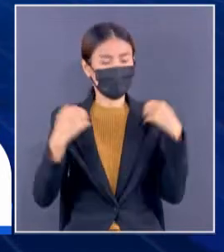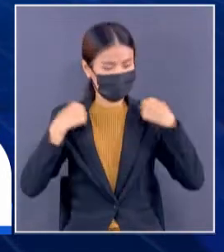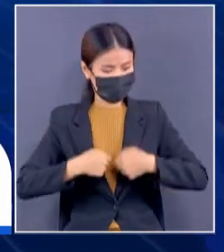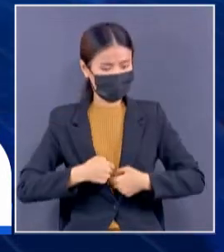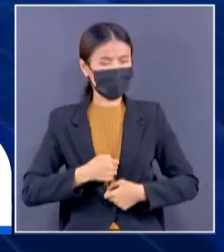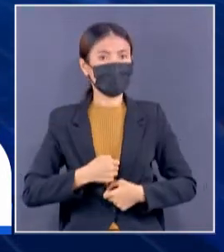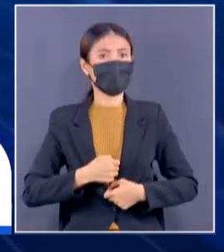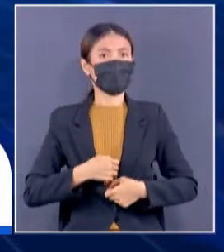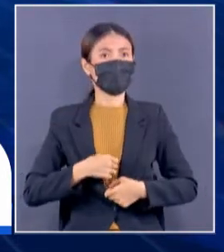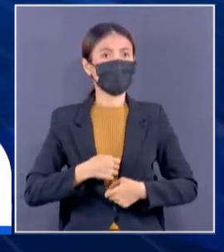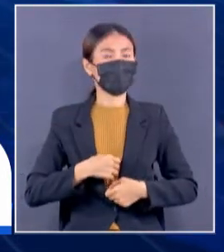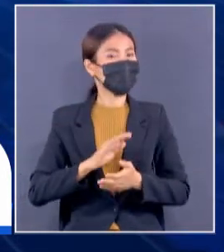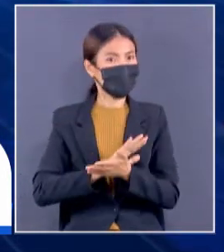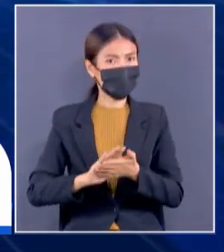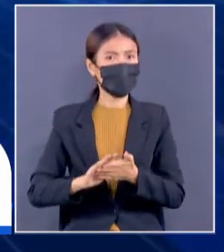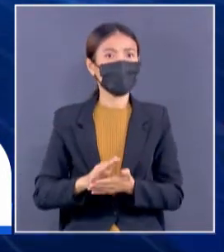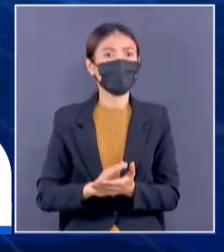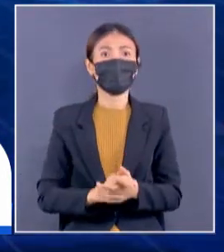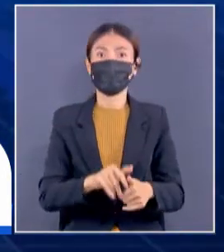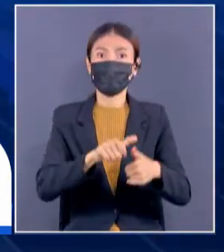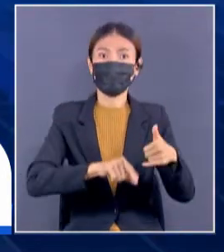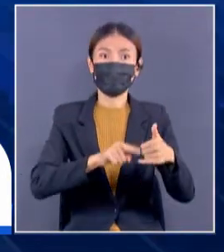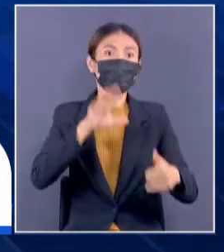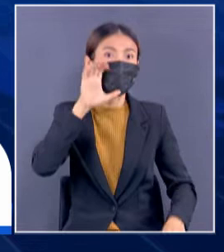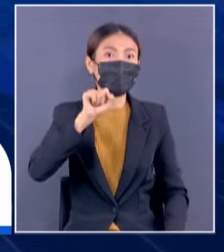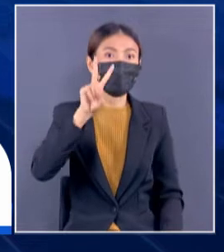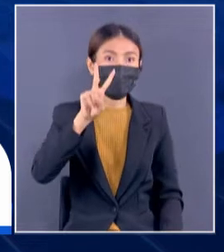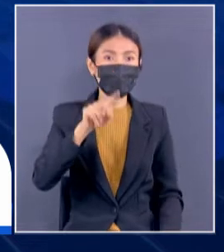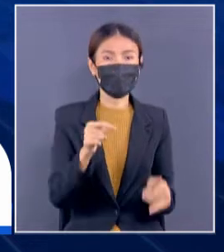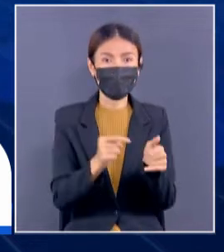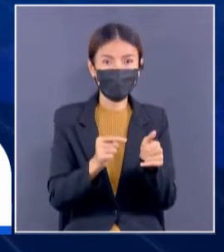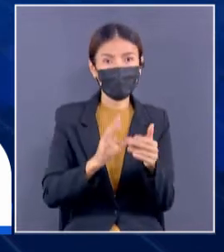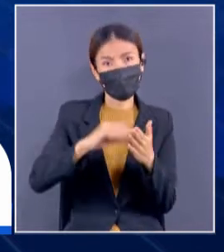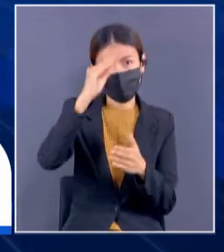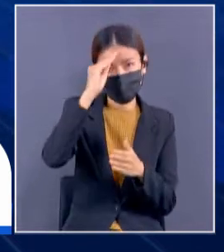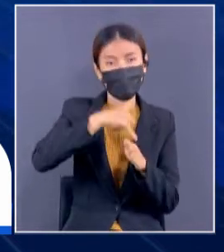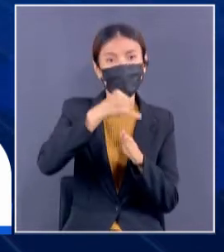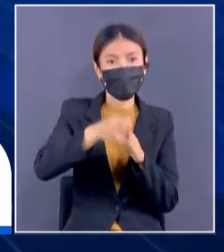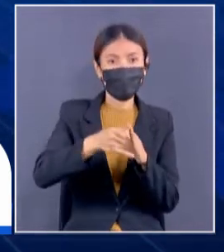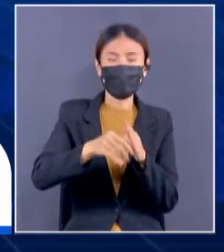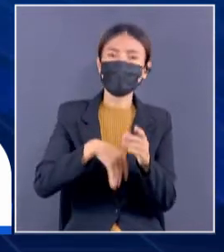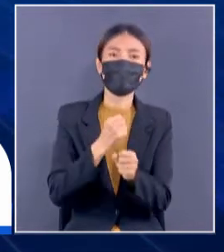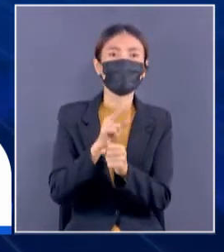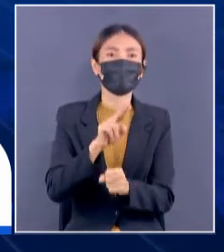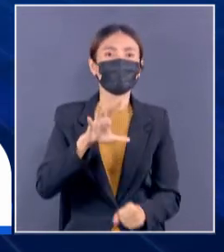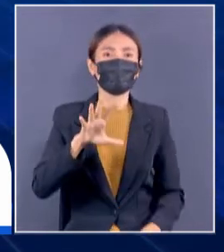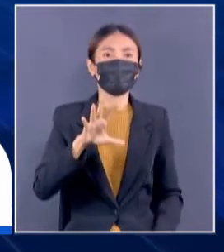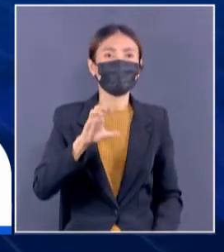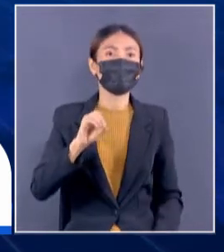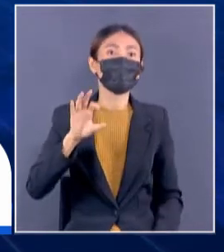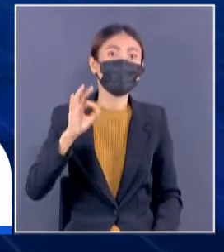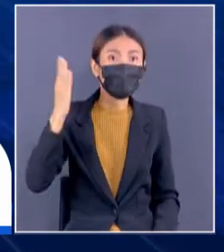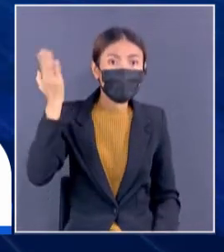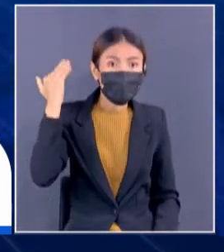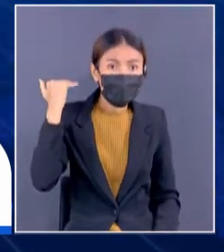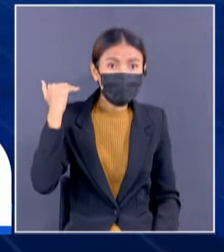มครับบัณฑิตคนนี้น้องเป็นสาวประเภท2ซึ่งจบการศึกษามาตั้งแต่ปี2559น